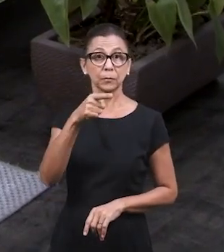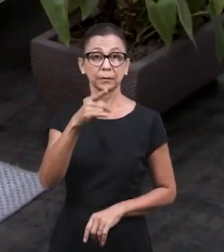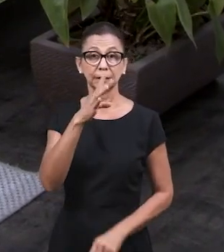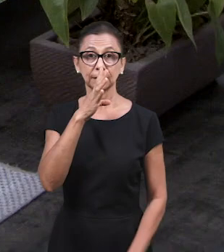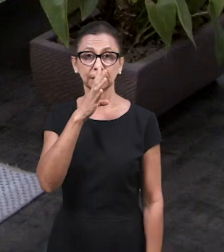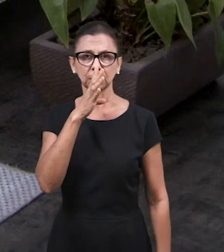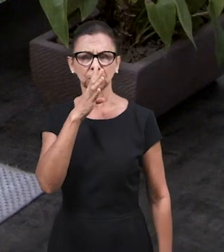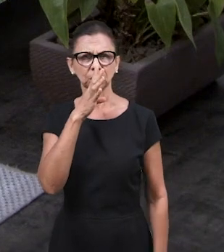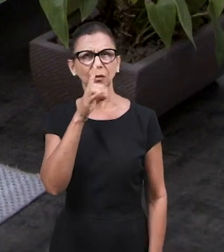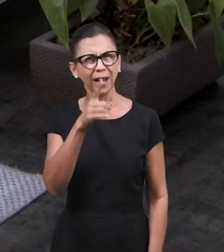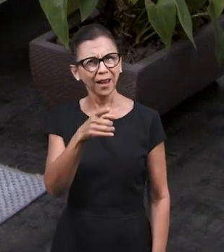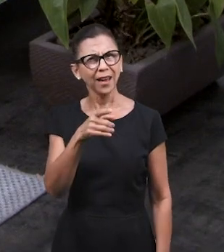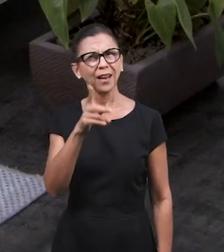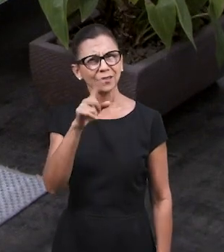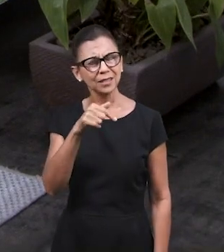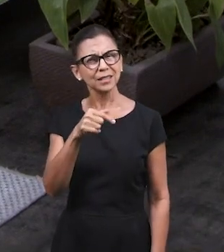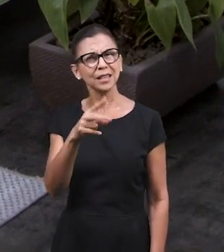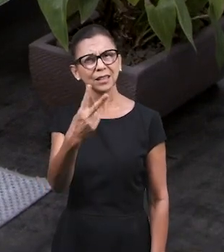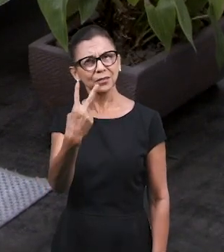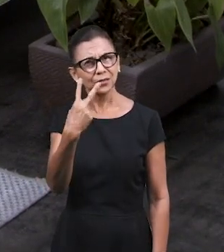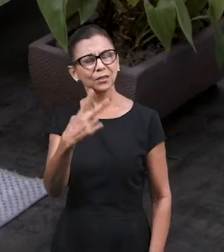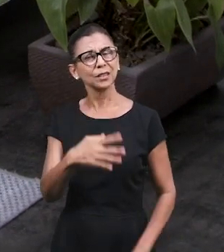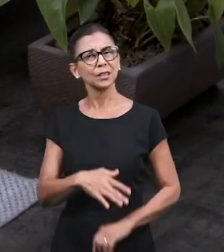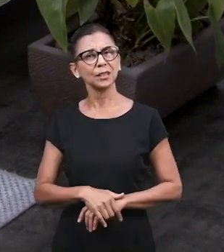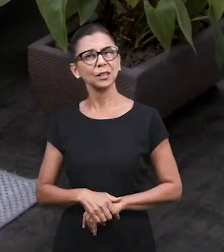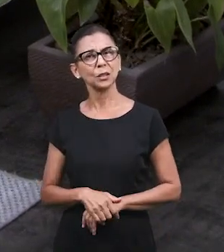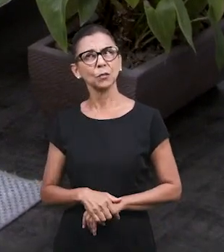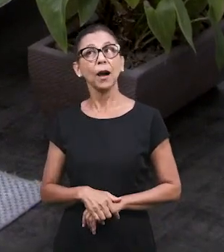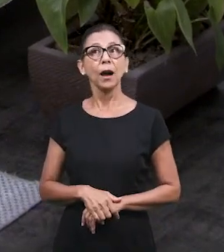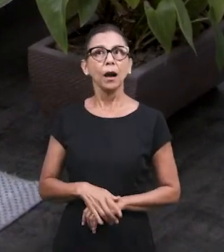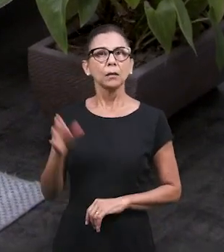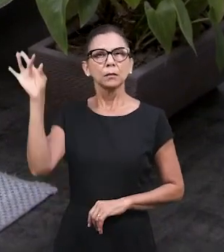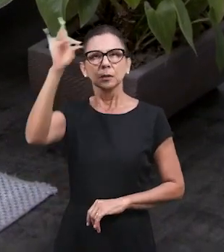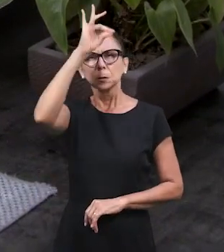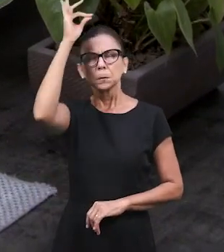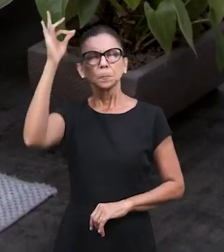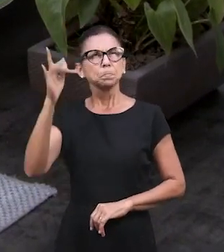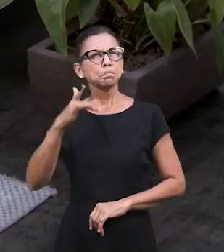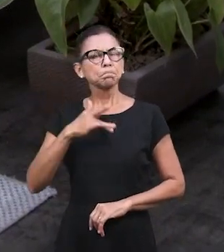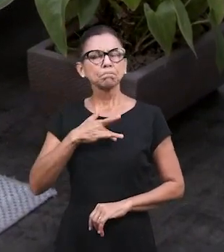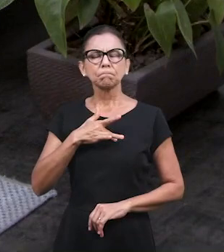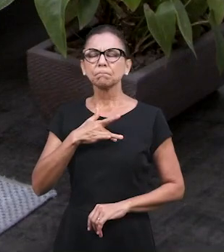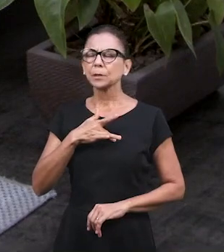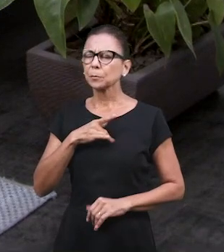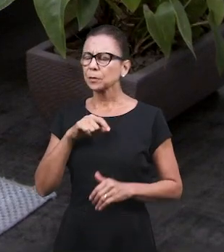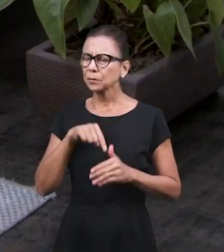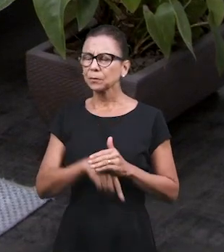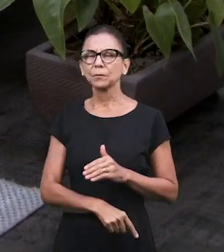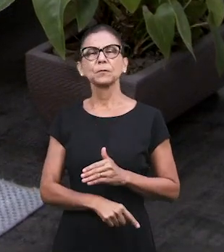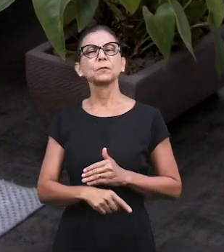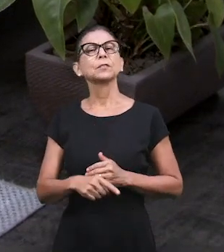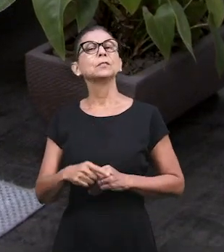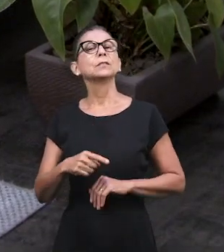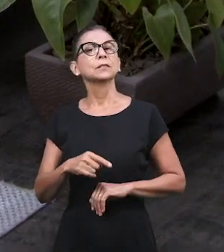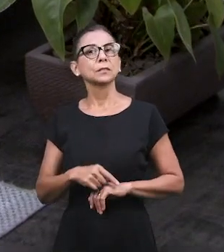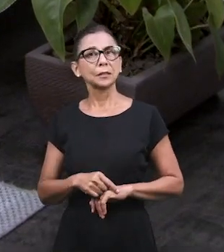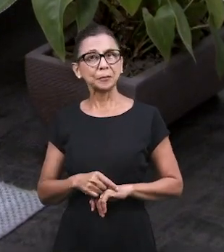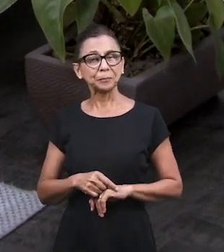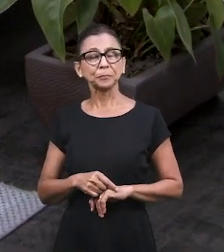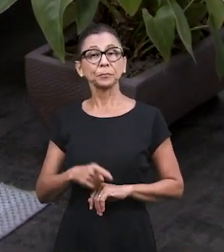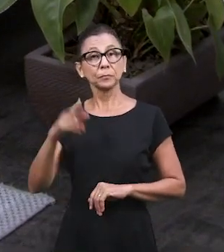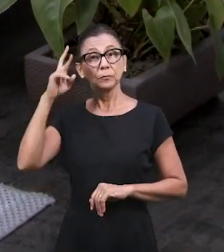Maintenant, un message à vous. Vous qui avez entendu la parole de Dieu, vous qui avez été touché par le Saint-Esprit de